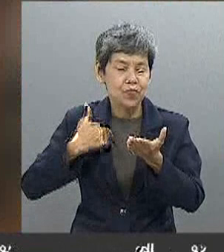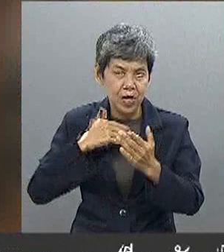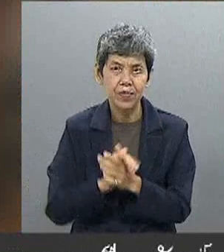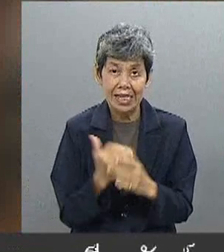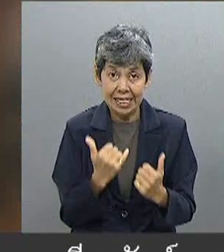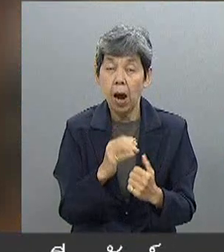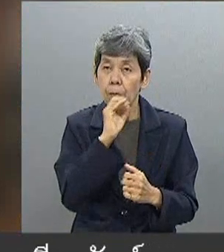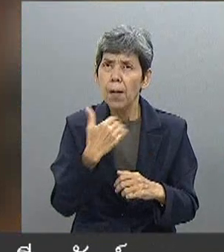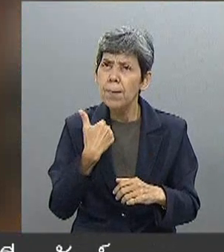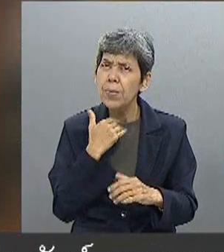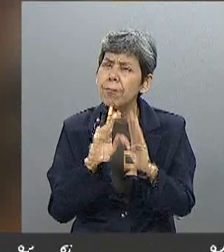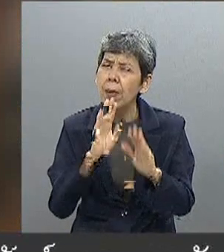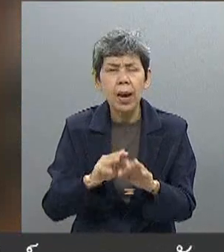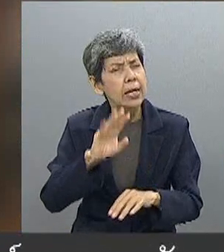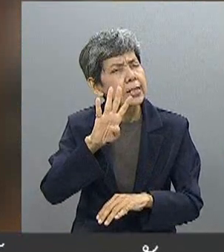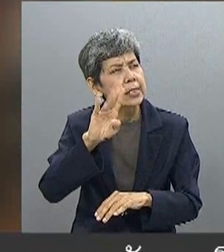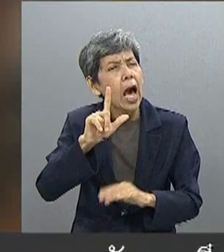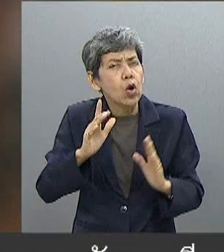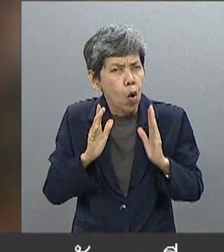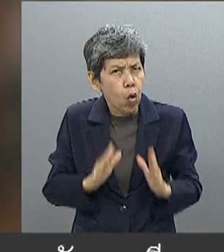เป็นของประชาชนทั่วไปค่ะเป็นโมเดลเที่ยวปั่นสุดนะก็จะให้ส่วนลดในด้านการท่องเที่ยวในประเทศกับประชาชนมึงต้นจะบอกว่าอาจจะมีประมาณ4ล้านคนอาจจะ